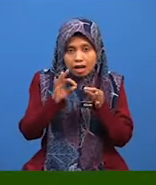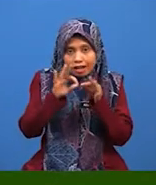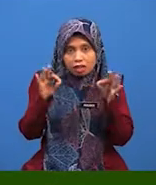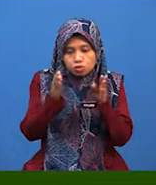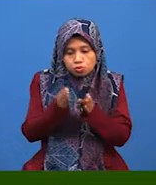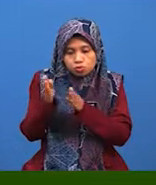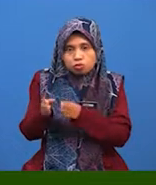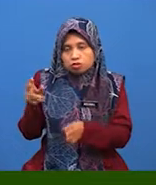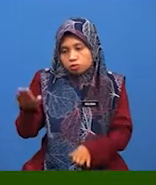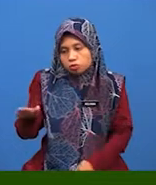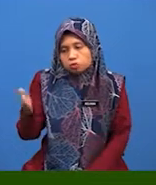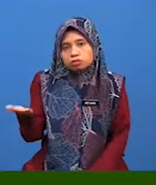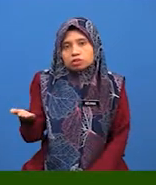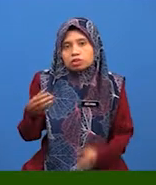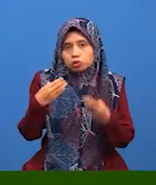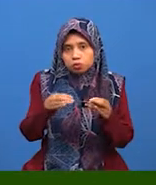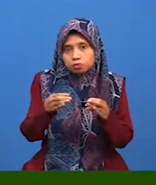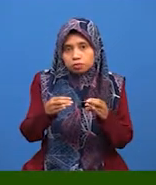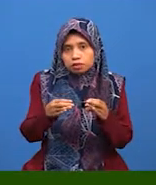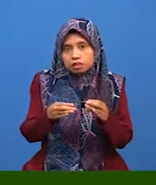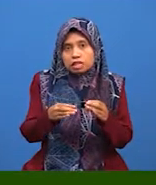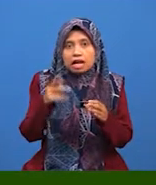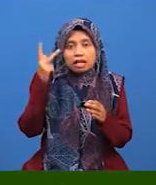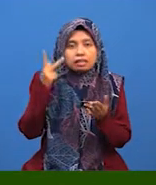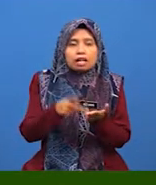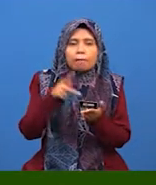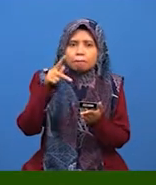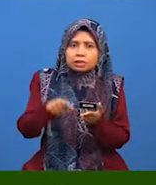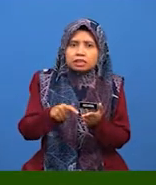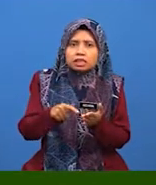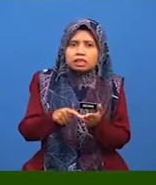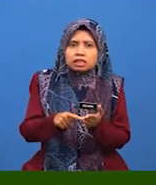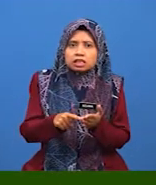songsang, cuba murid-murid kenal pasti